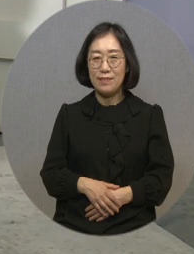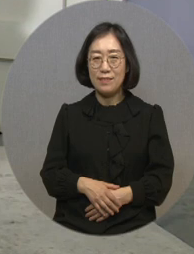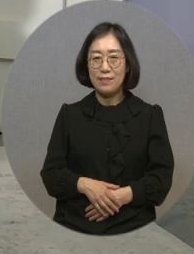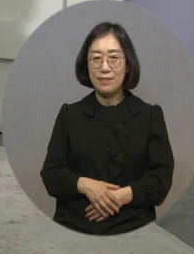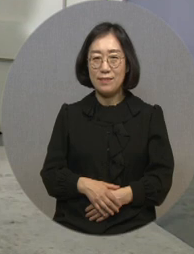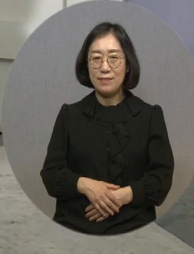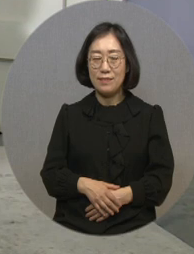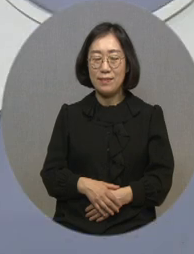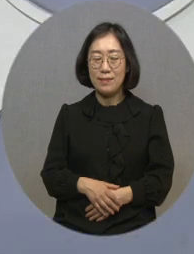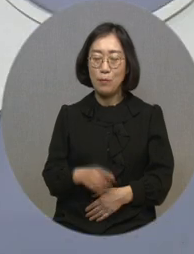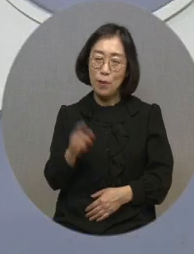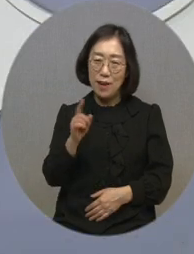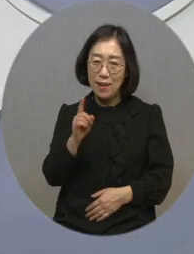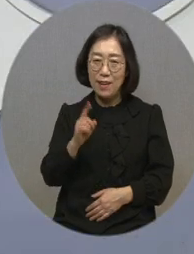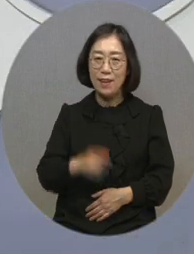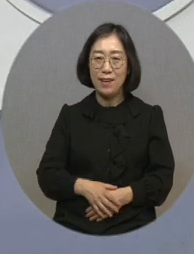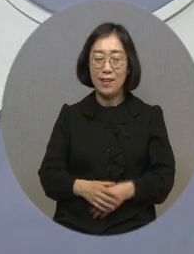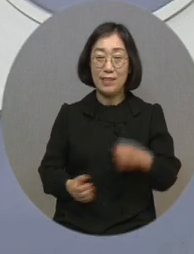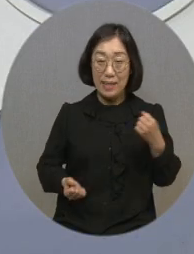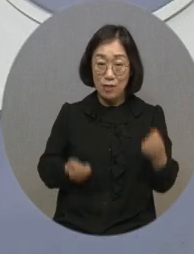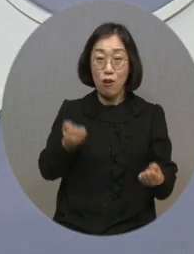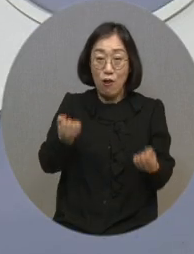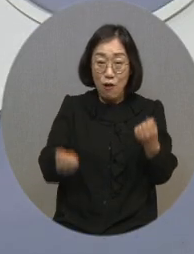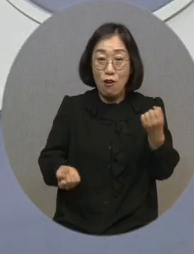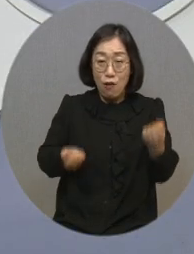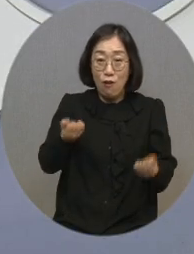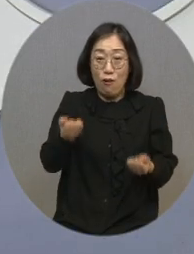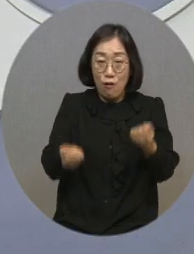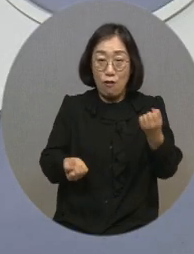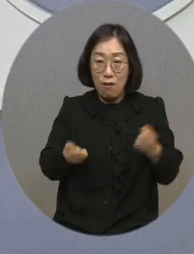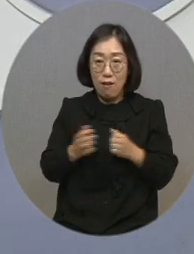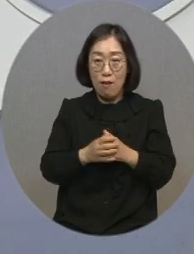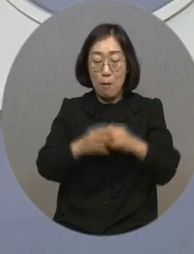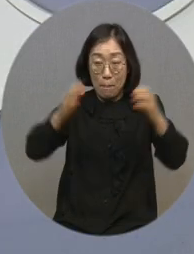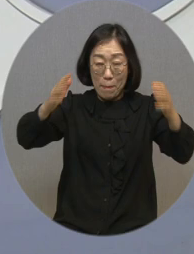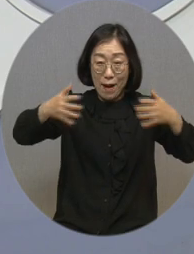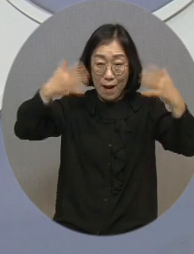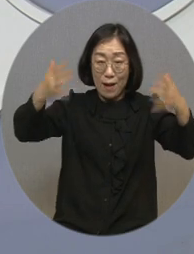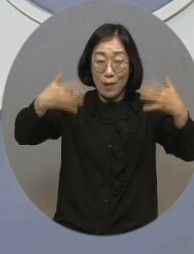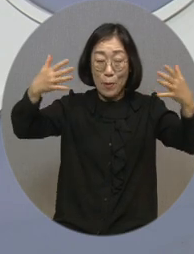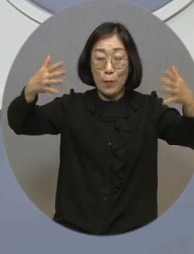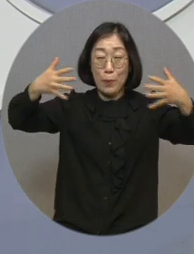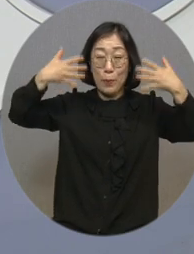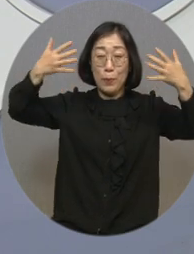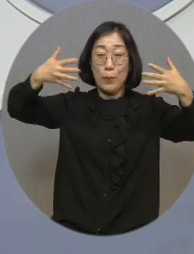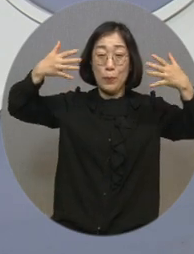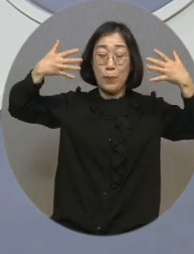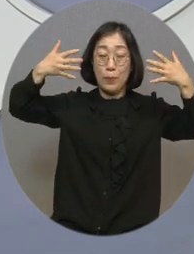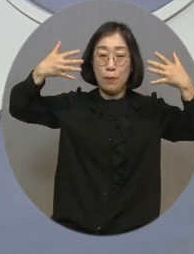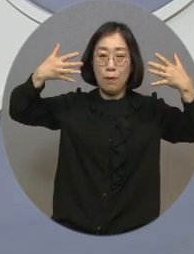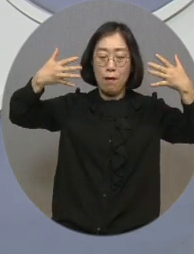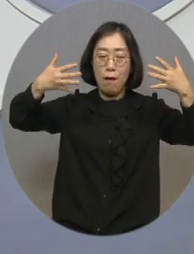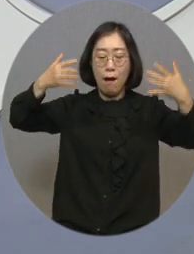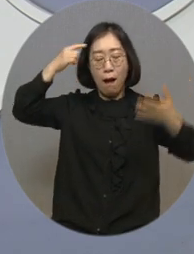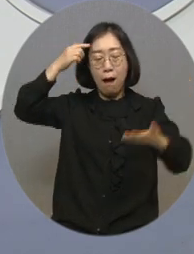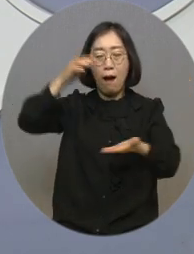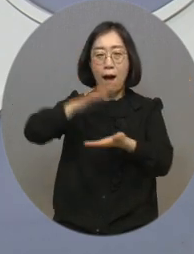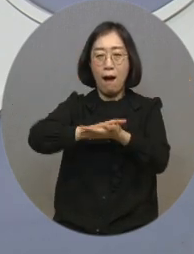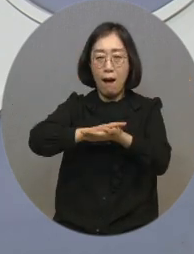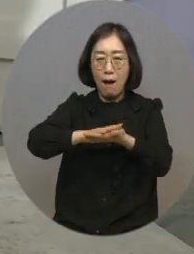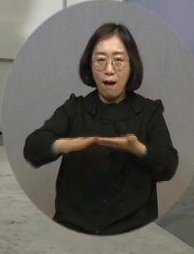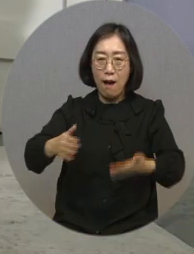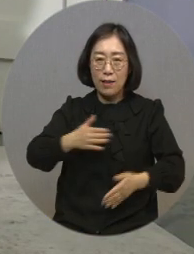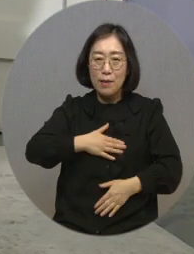그 뭐랄까 자전거를 타면서 이제 이렇게 맞닥뜨리는 바람을 느끼면은 정말 상쾌하거든요.